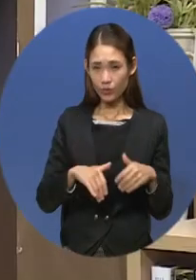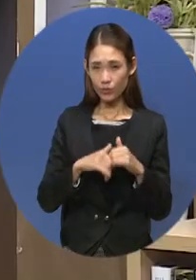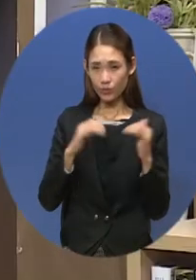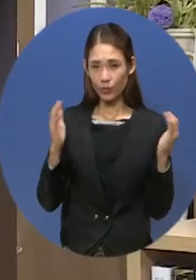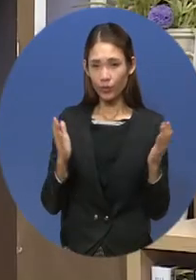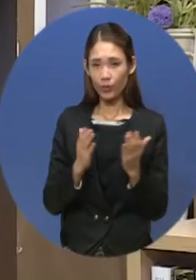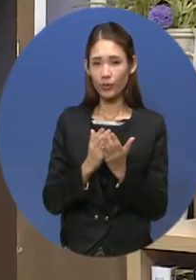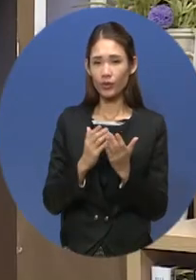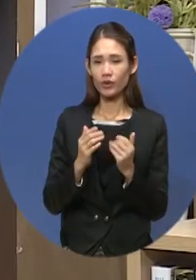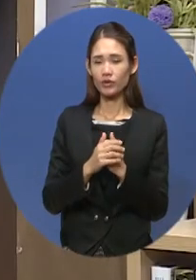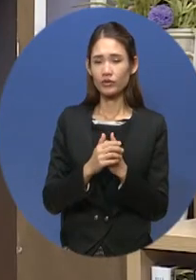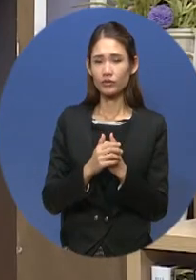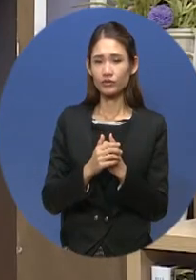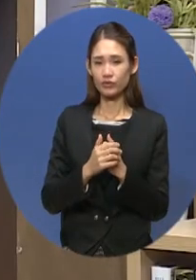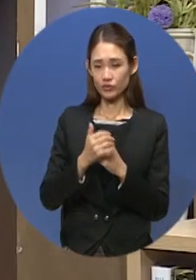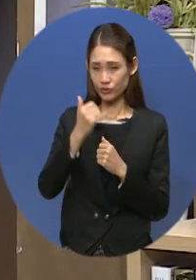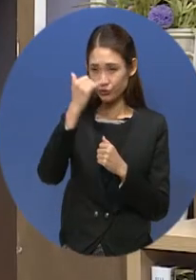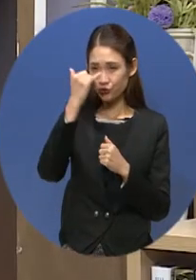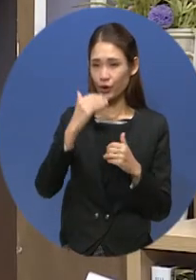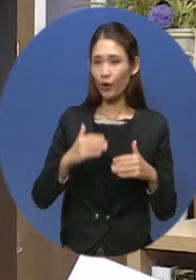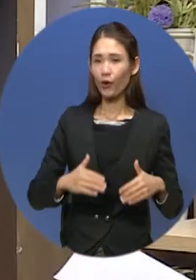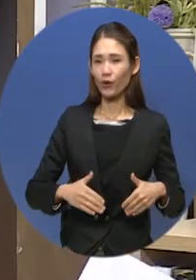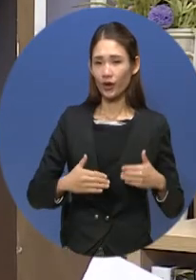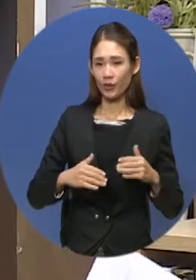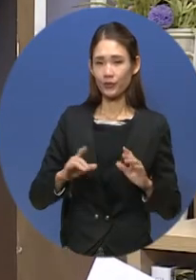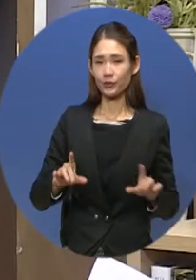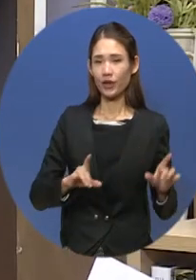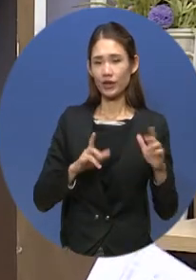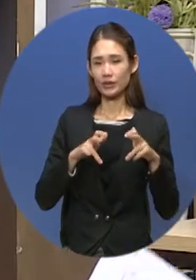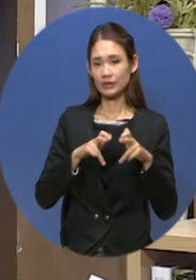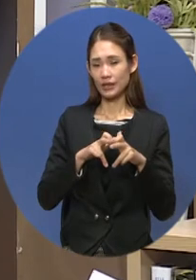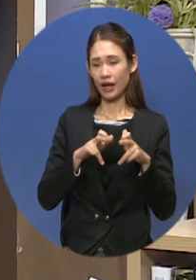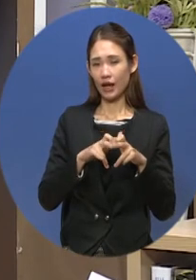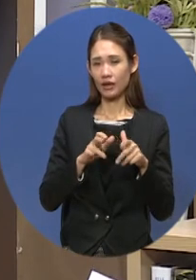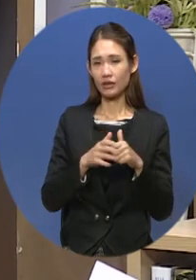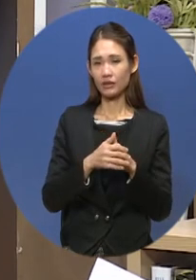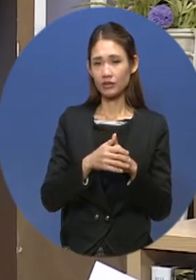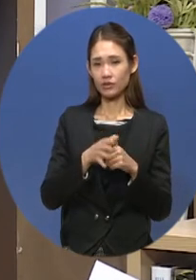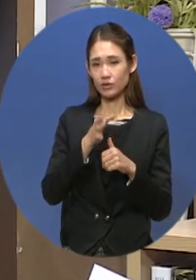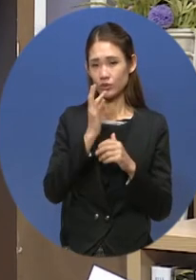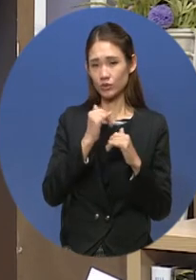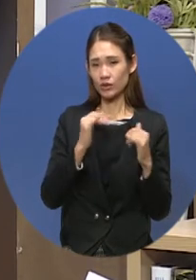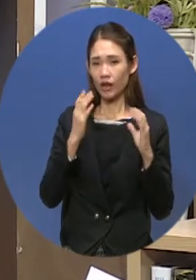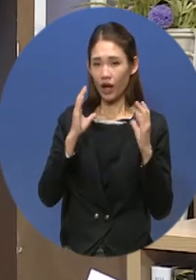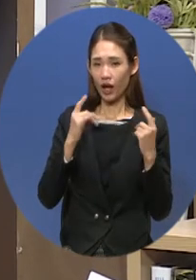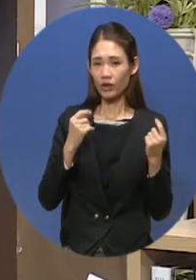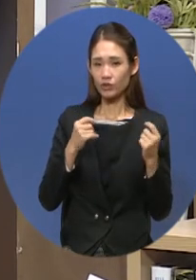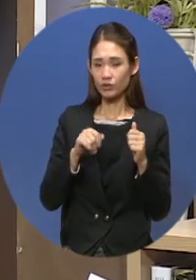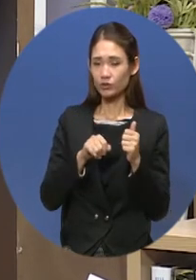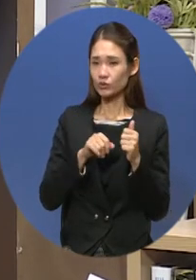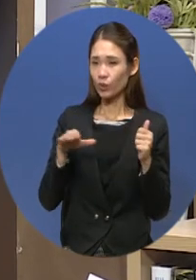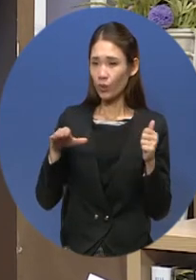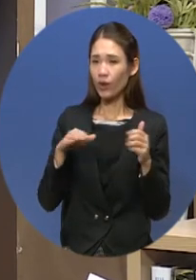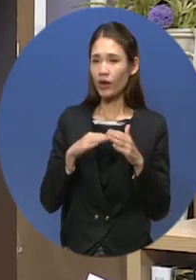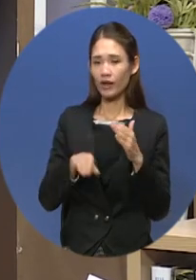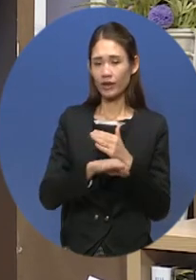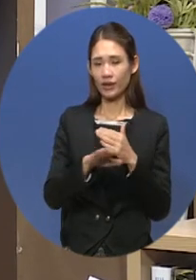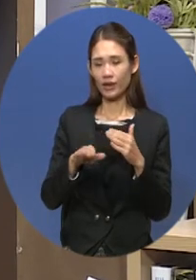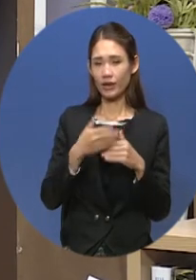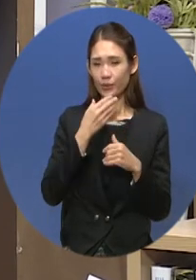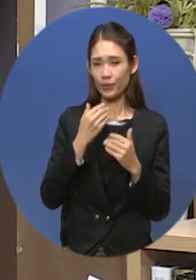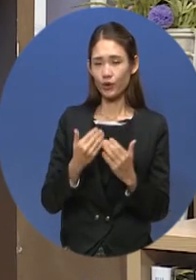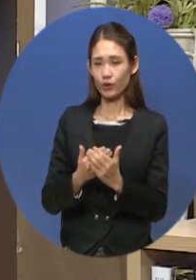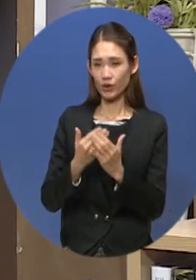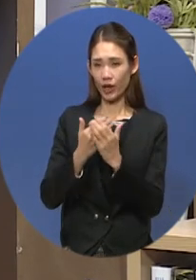충청남도민 이 모두 그러니까 충청남도에 살고 있는 장애인분들이라든지 또 노인 이런 아동과 같은 소외계층의 복지